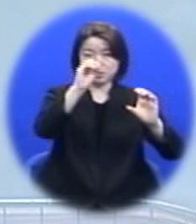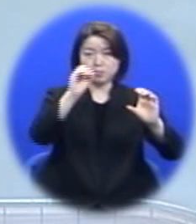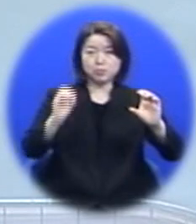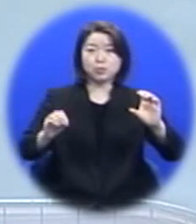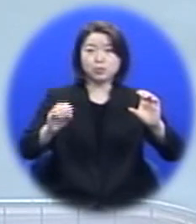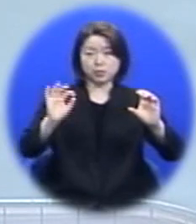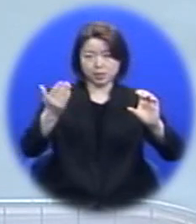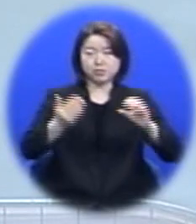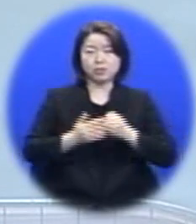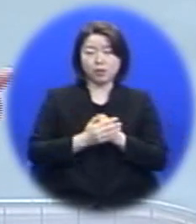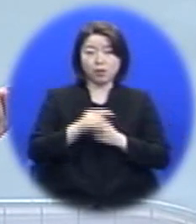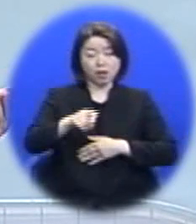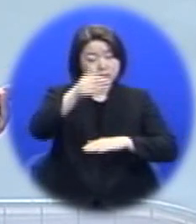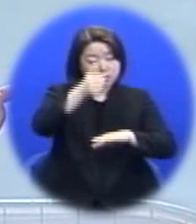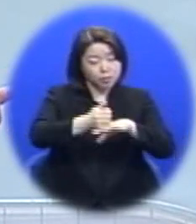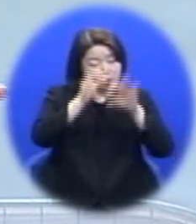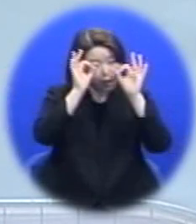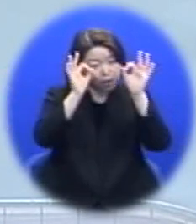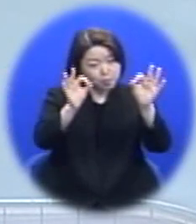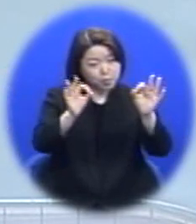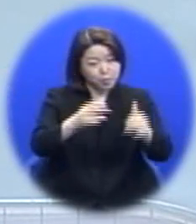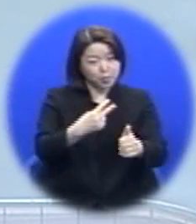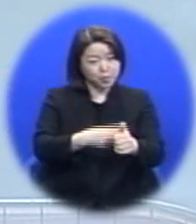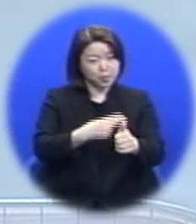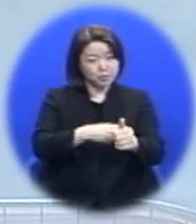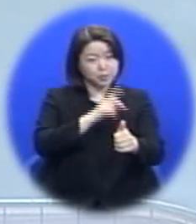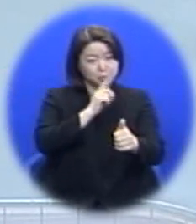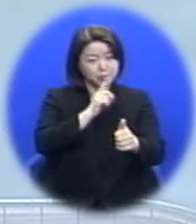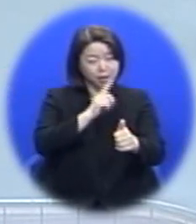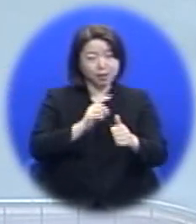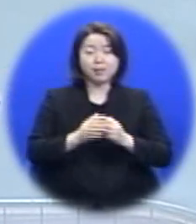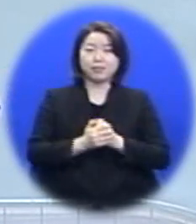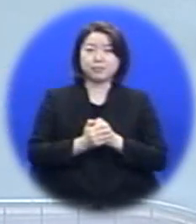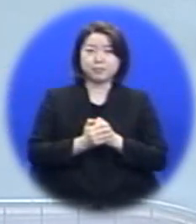40%였습니다. 그 결과를 보고 교수님이